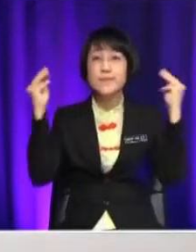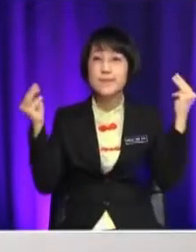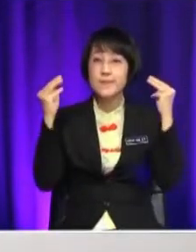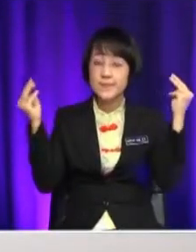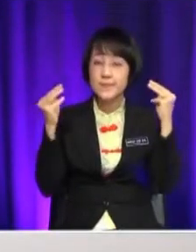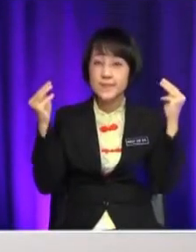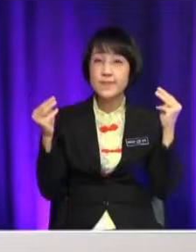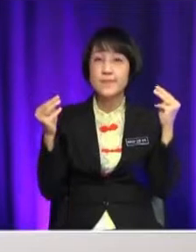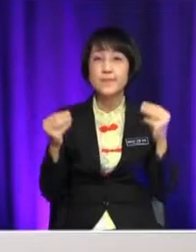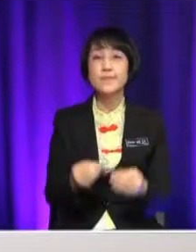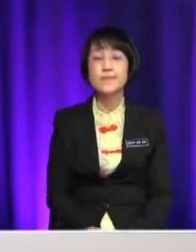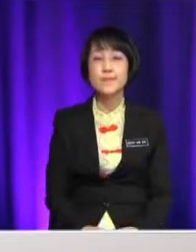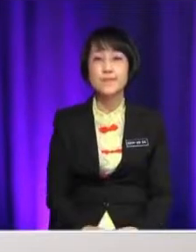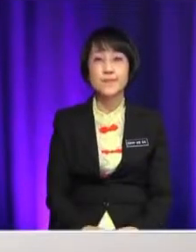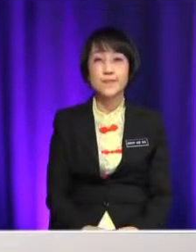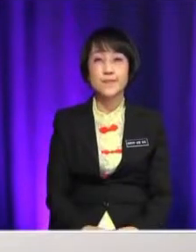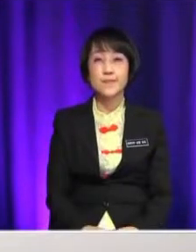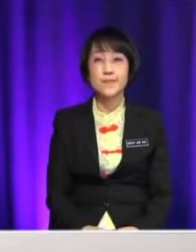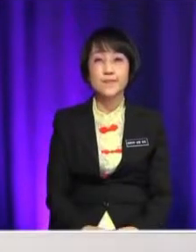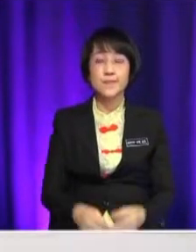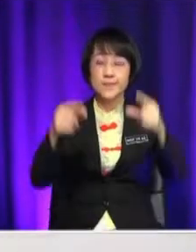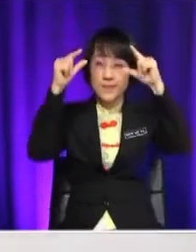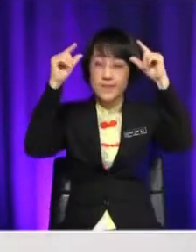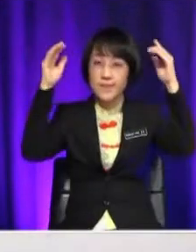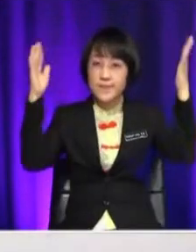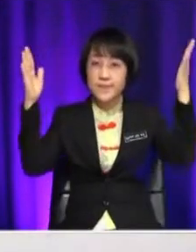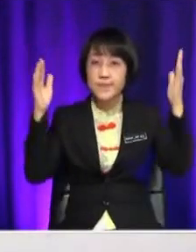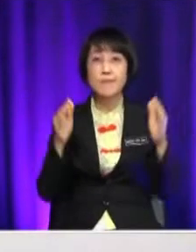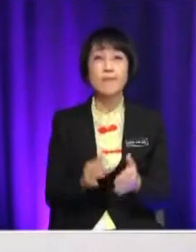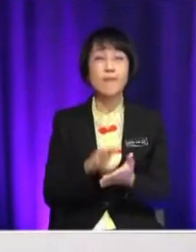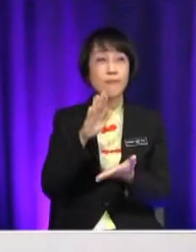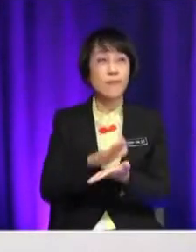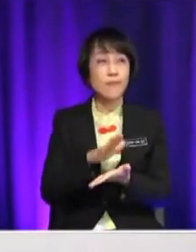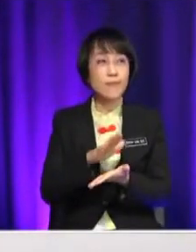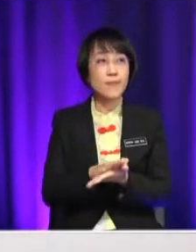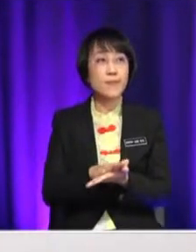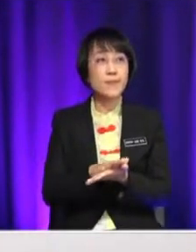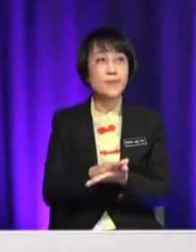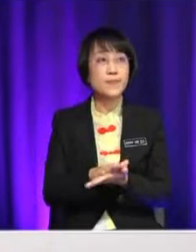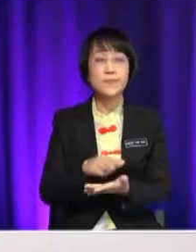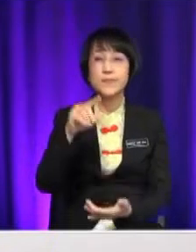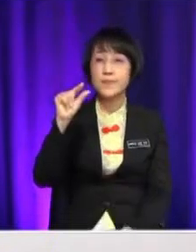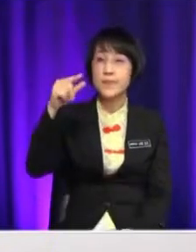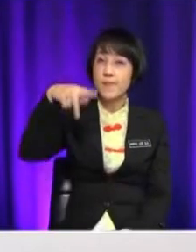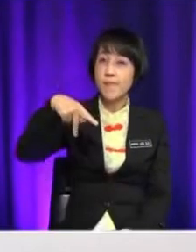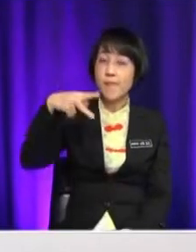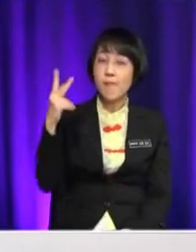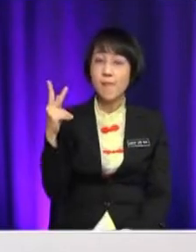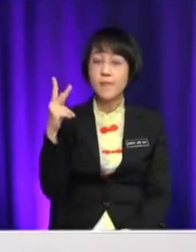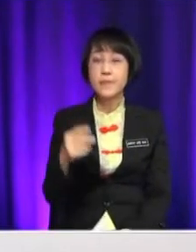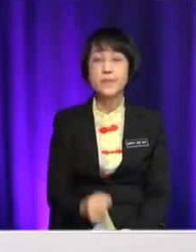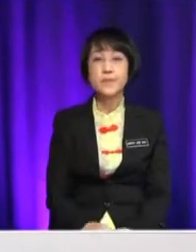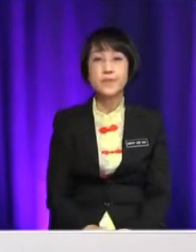SMK Kampung Soeharto Encik Zulfaqar bin Zainal Abidin, Barisan Guru Penolong Kanan, Guru Kanan Mata